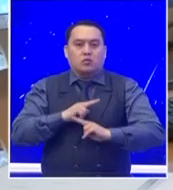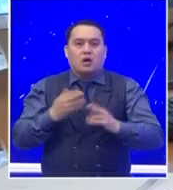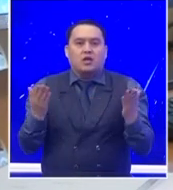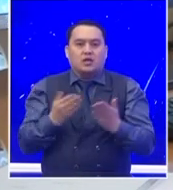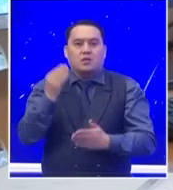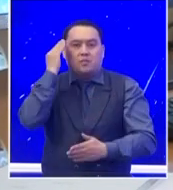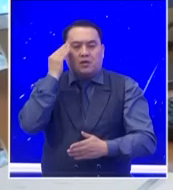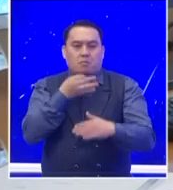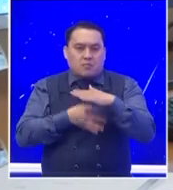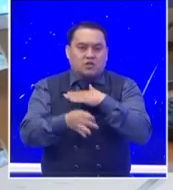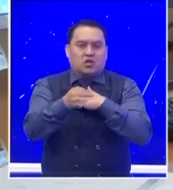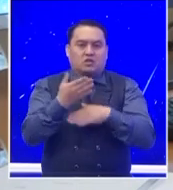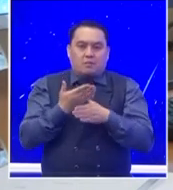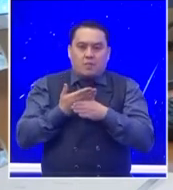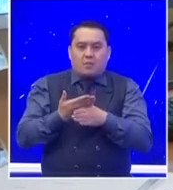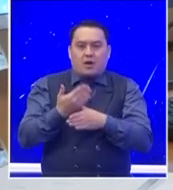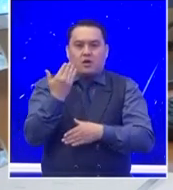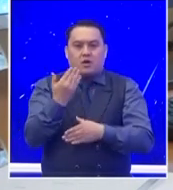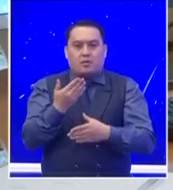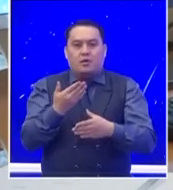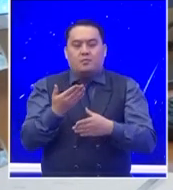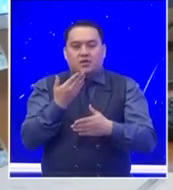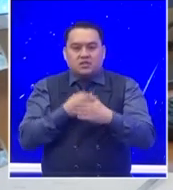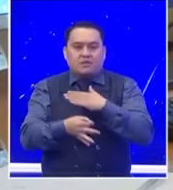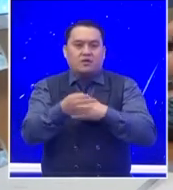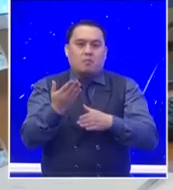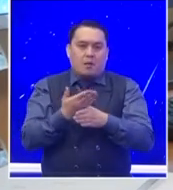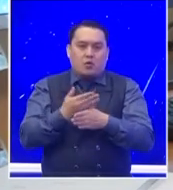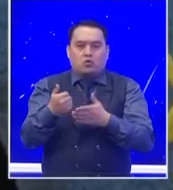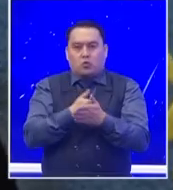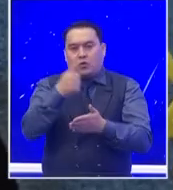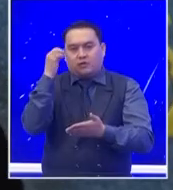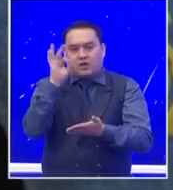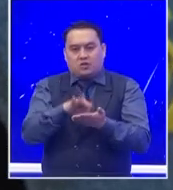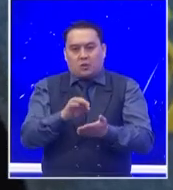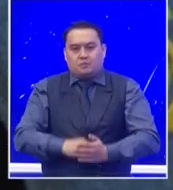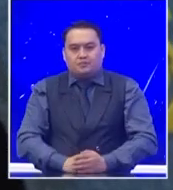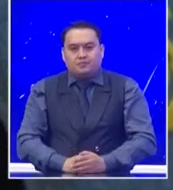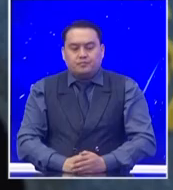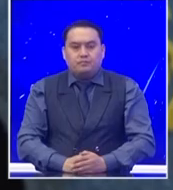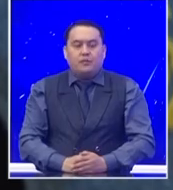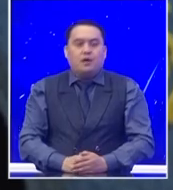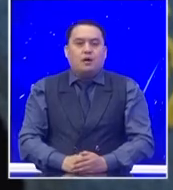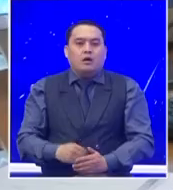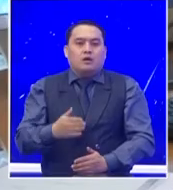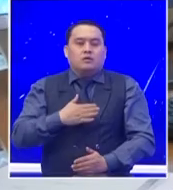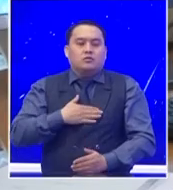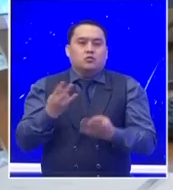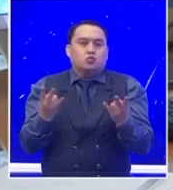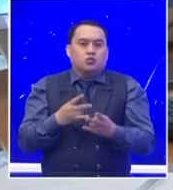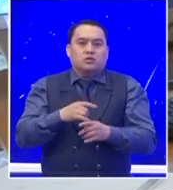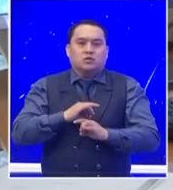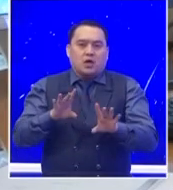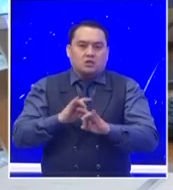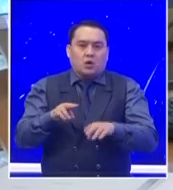моменты. Она мне подсказывает, и ее советы помогают мне в дальнейшем довести свою работу до конца. Также стоит отметить то, что